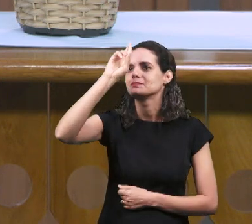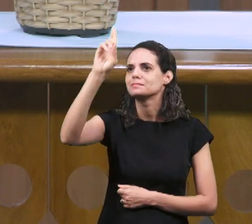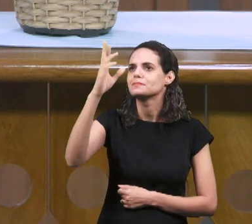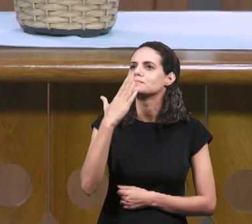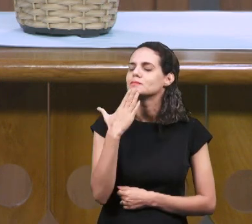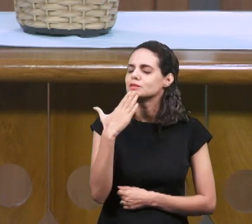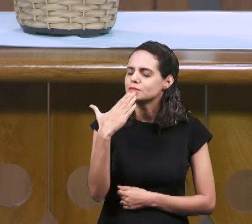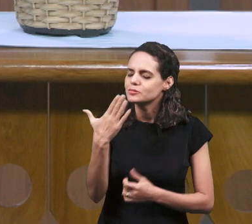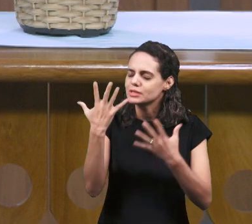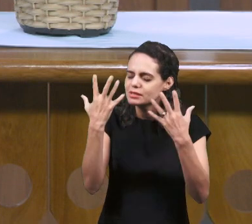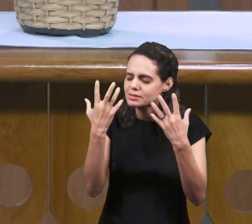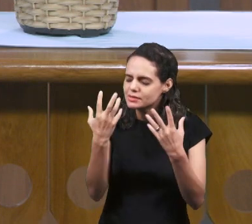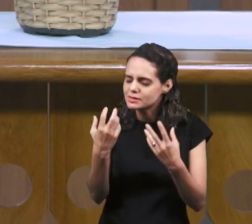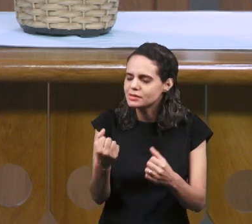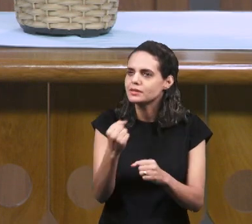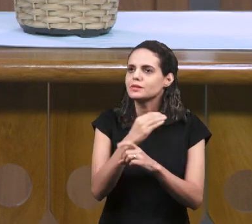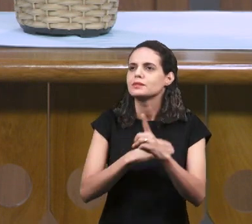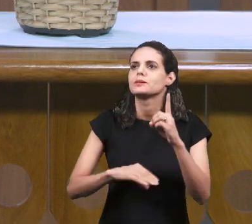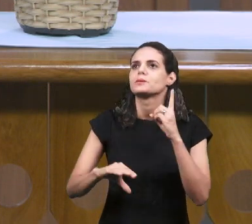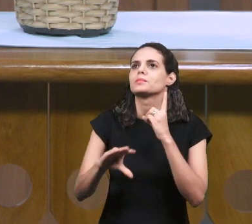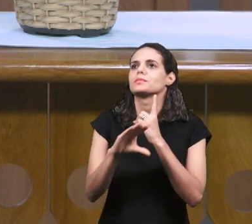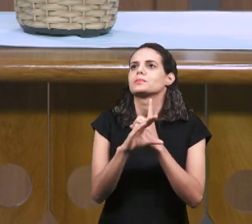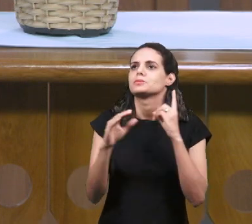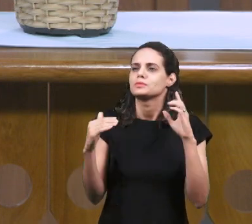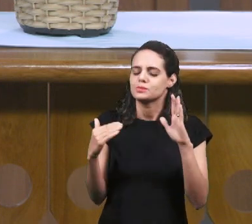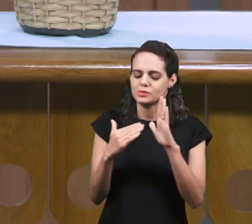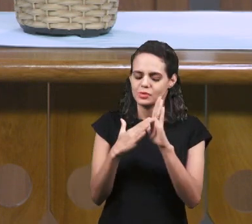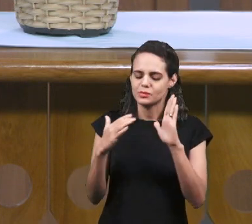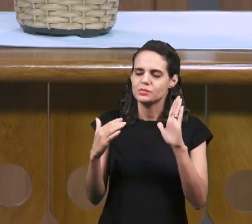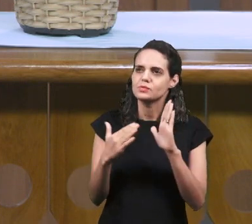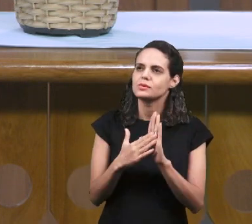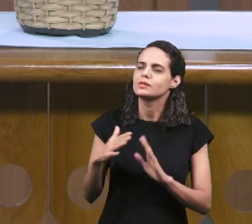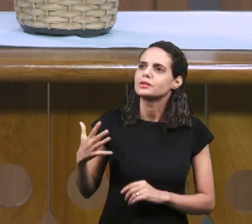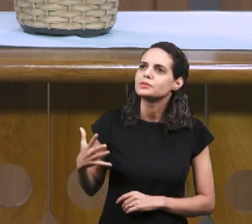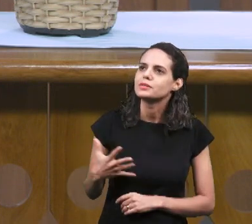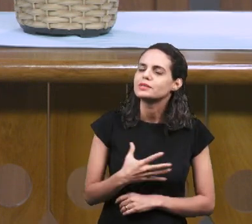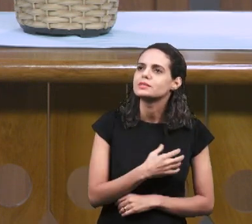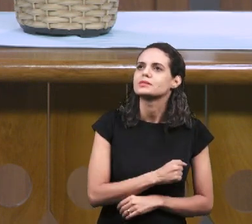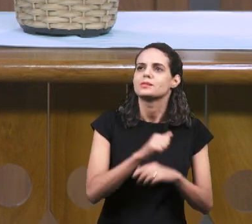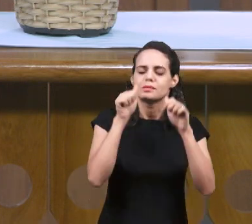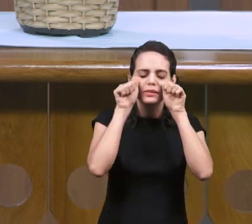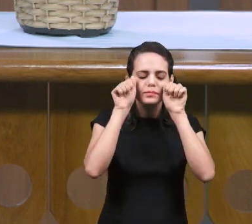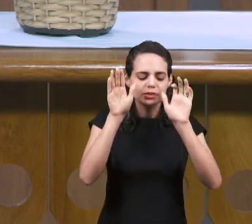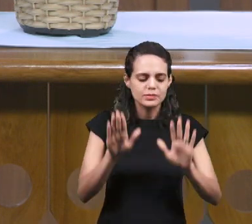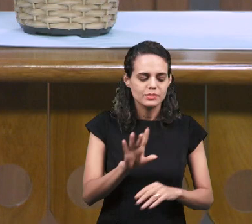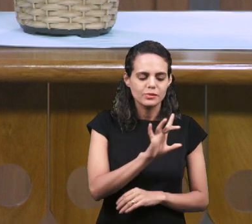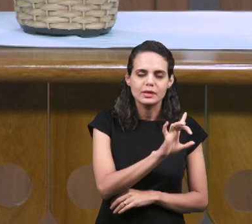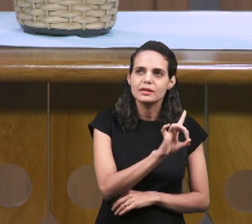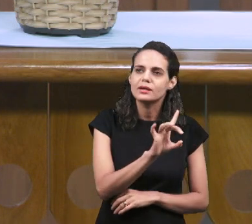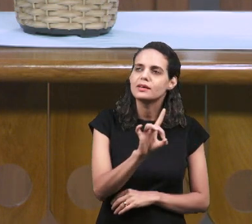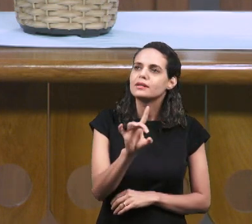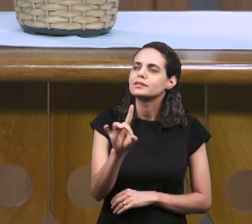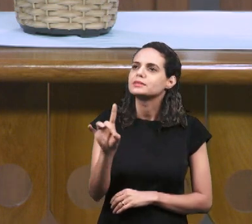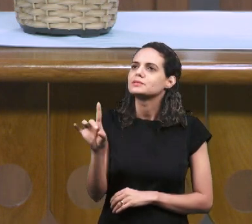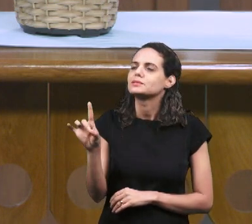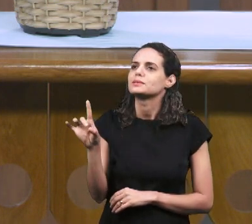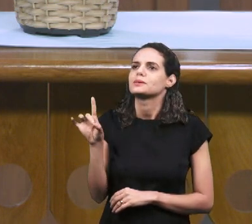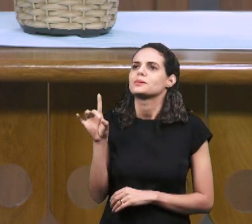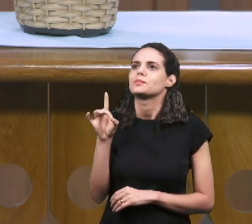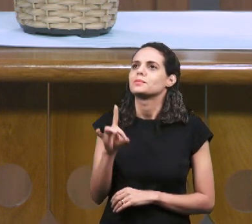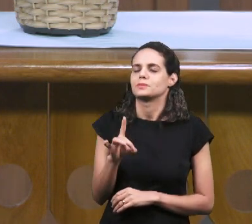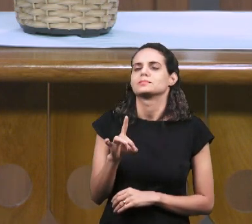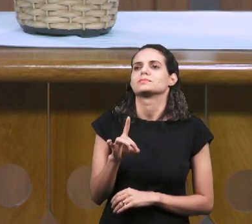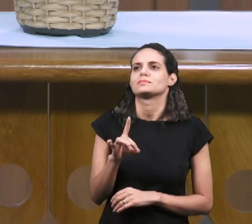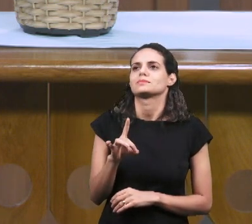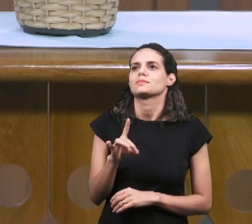Seigneur, au soir, dans ton hôtel, ce culte, et avec lui, notre louange et adoration, bénis chacun de nous, et les autres programmations de l'Église